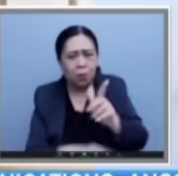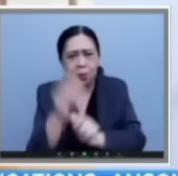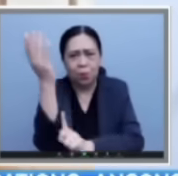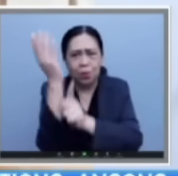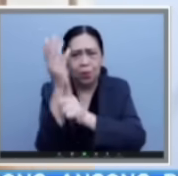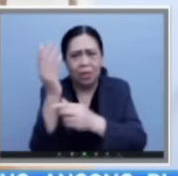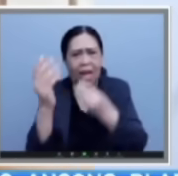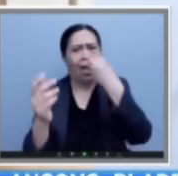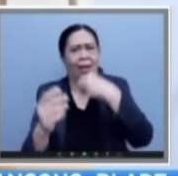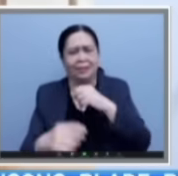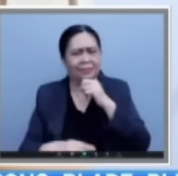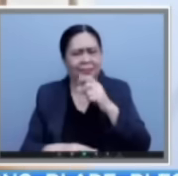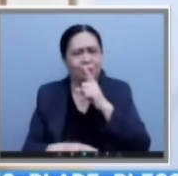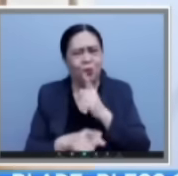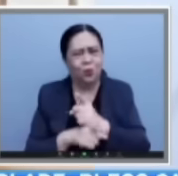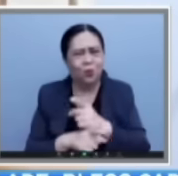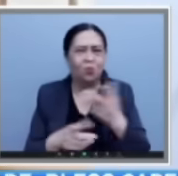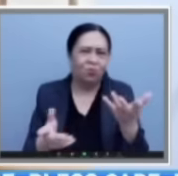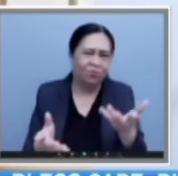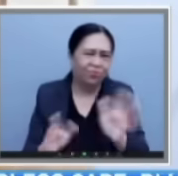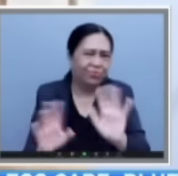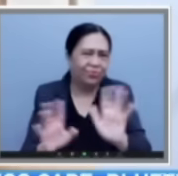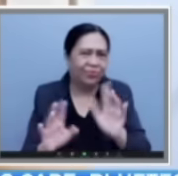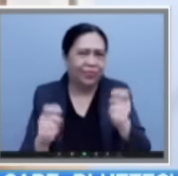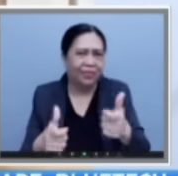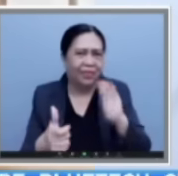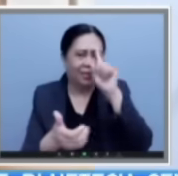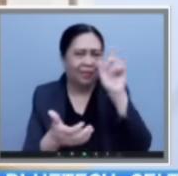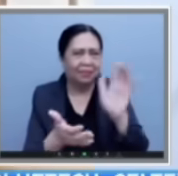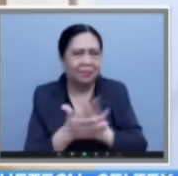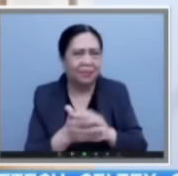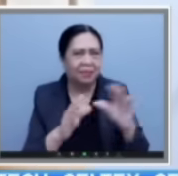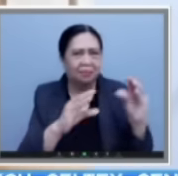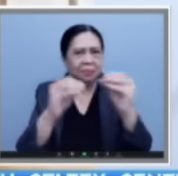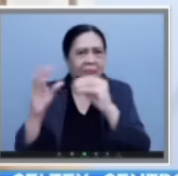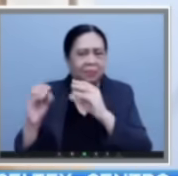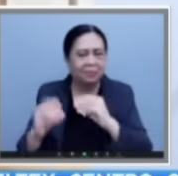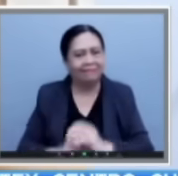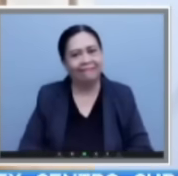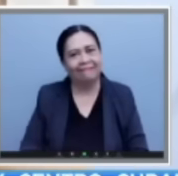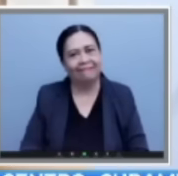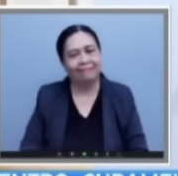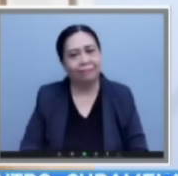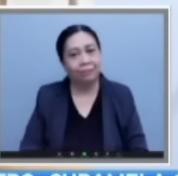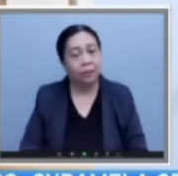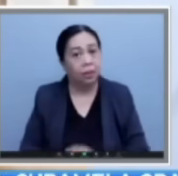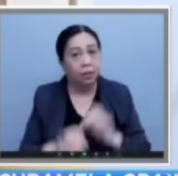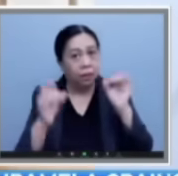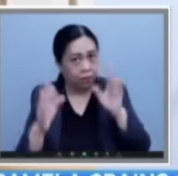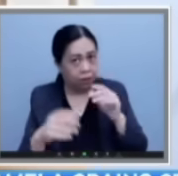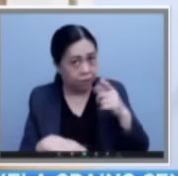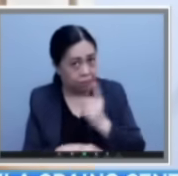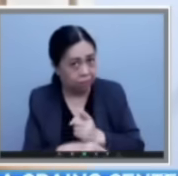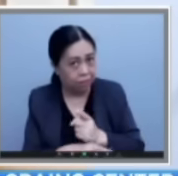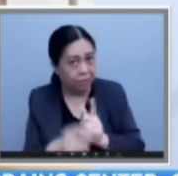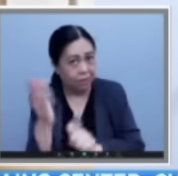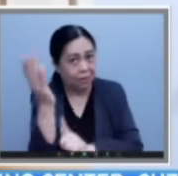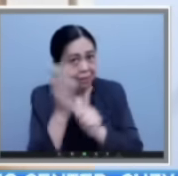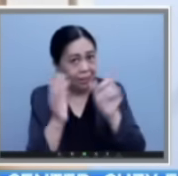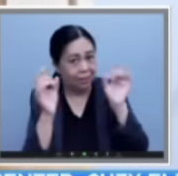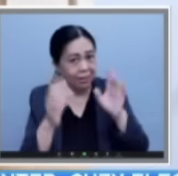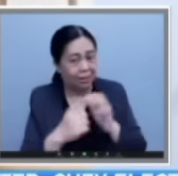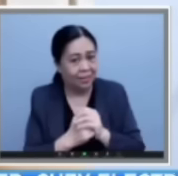mga ah mga natatanggap nating information at baka delikado pa ito doc Hindi ho kaya Oo